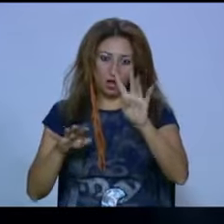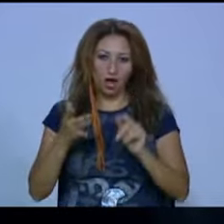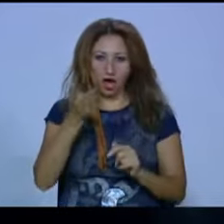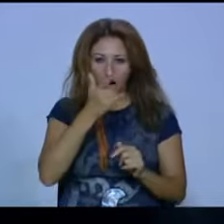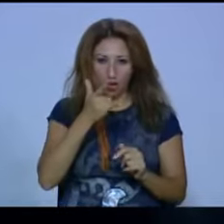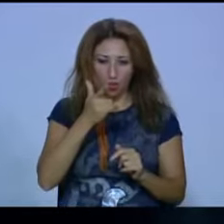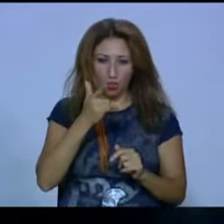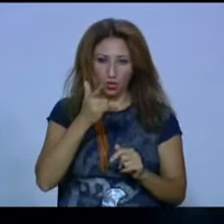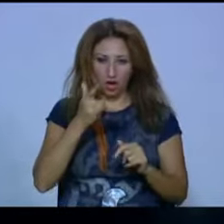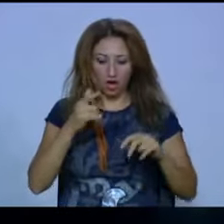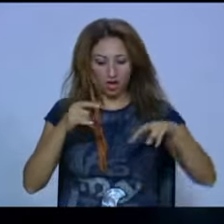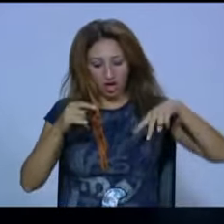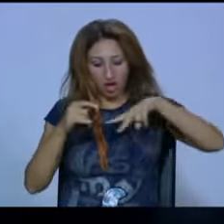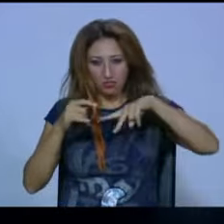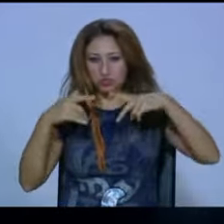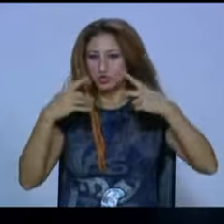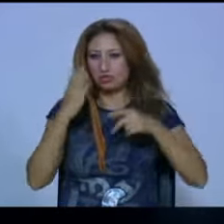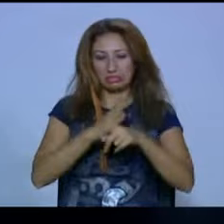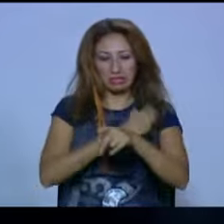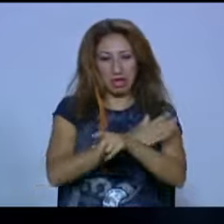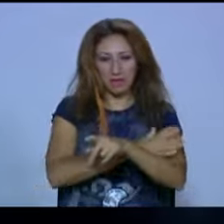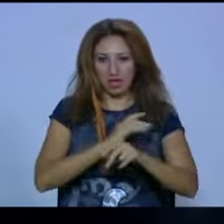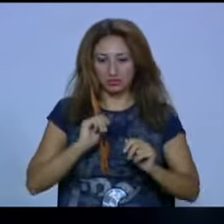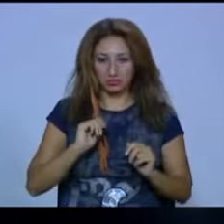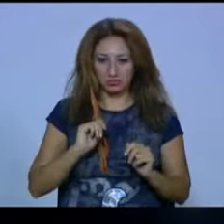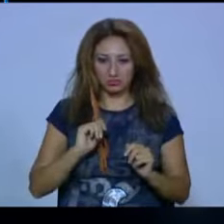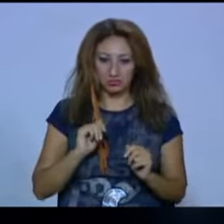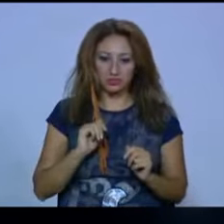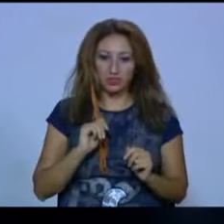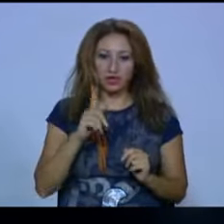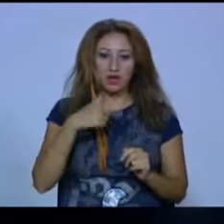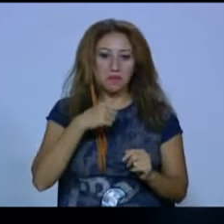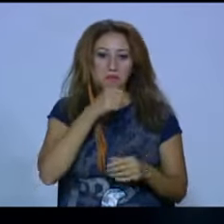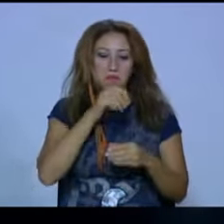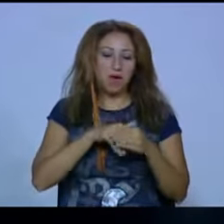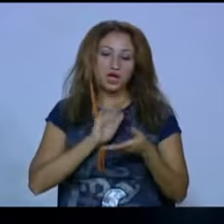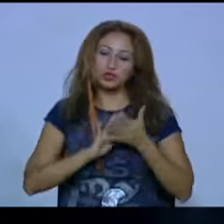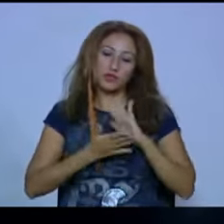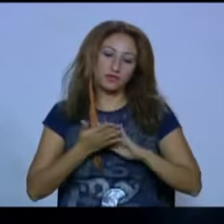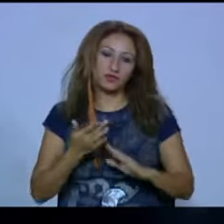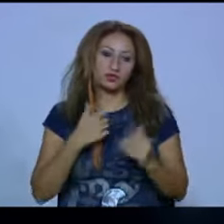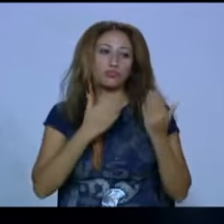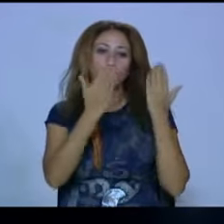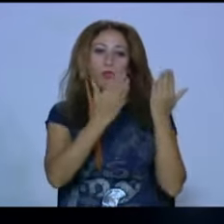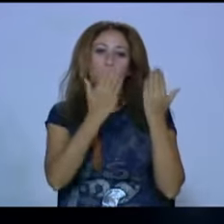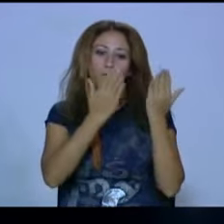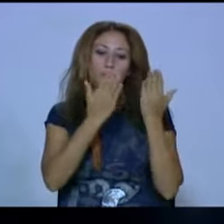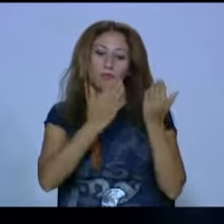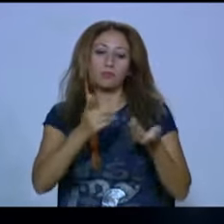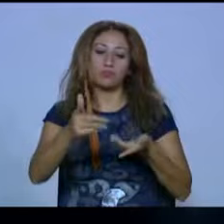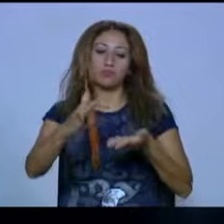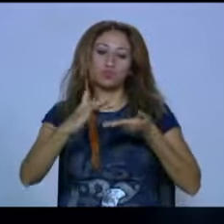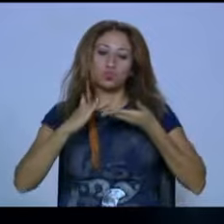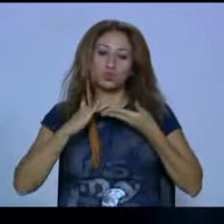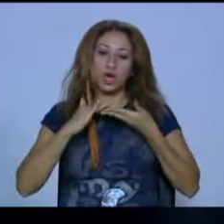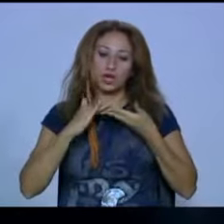تعبان رجله وعجزة، ومش مليش معيش مليش أي حاجة، وبتمنى من ربنا ثم منكم ان انتوا